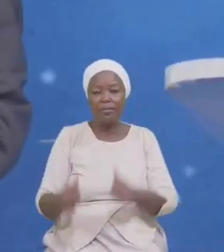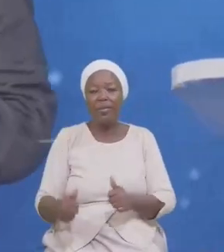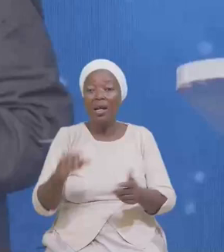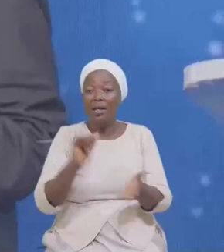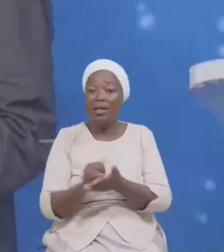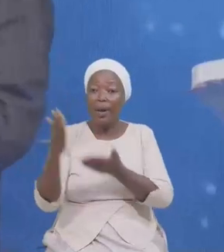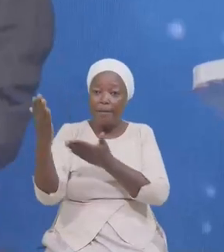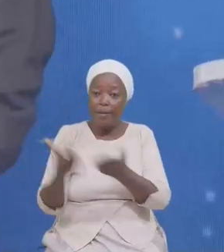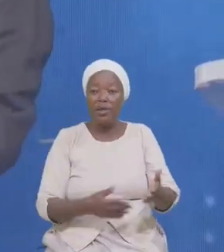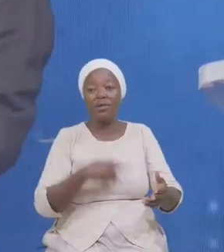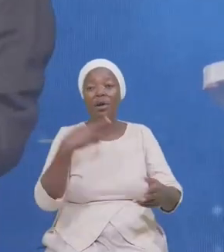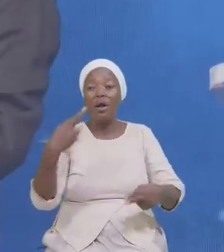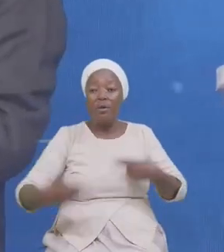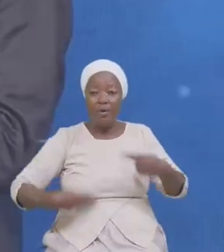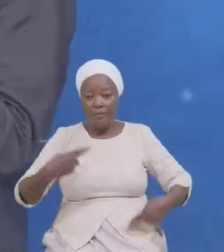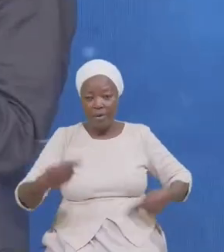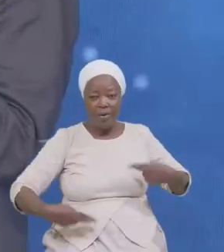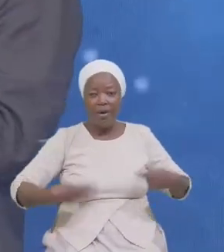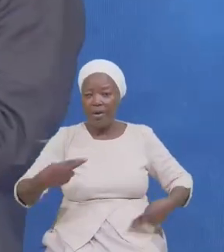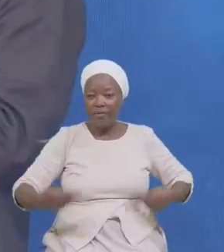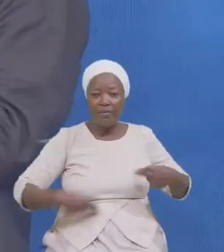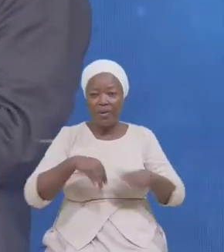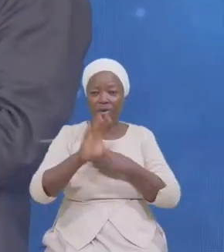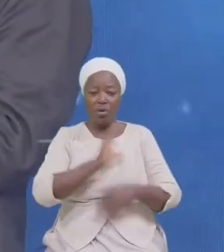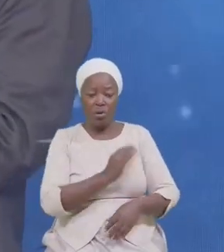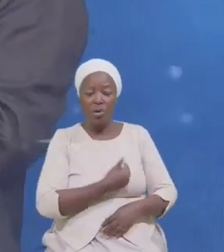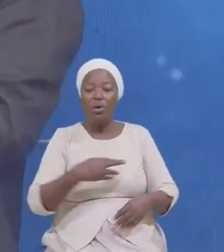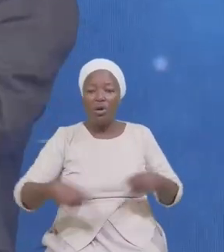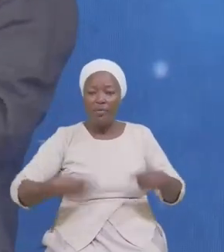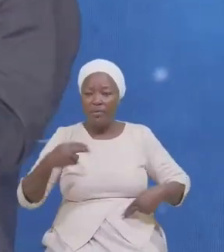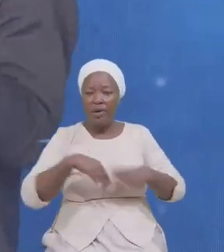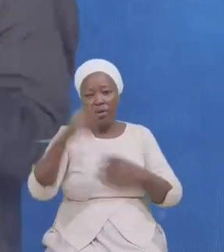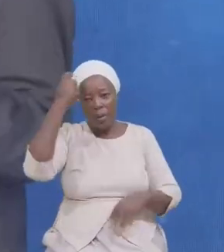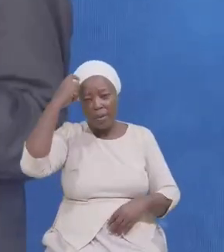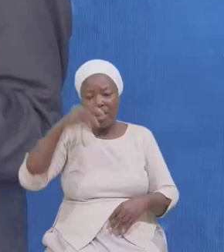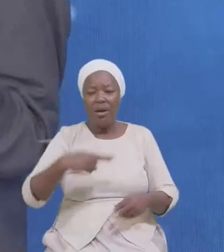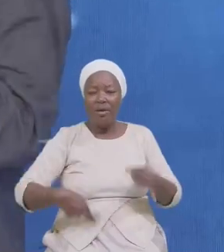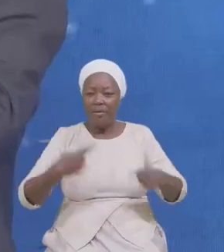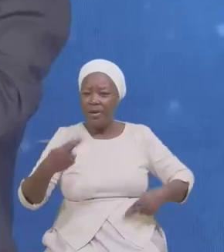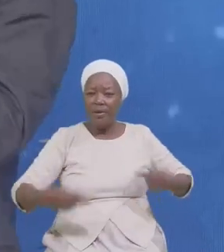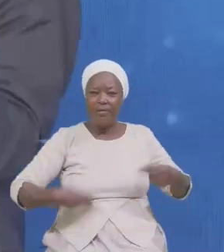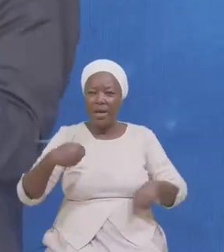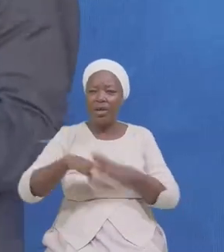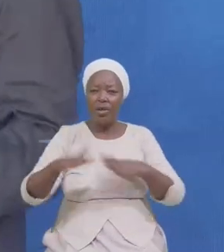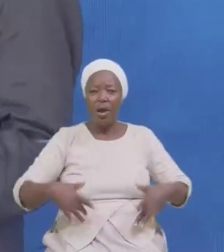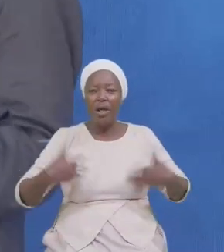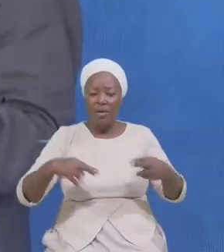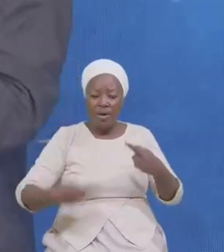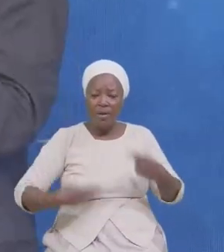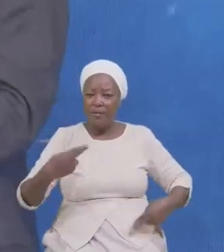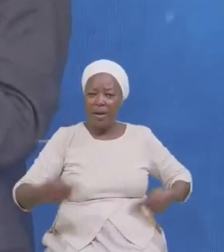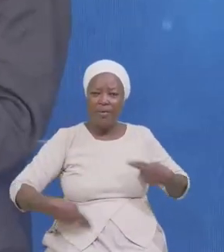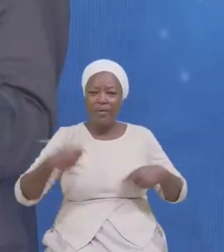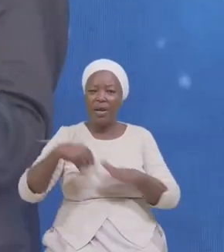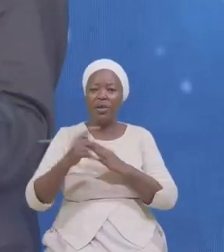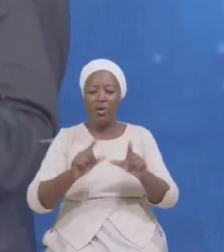qui apporte le réveil. Le réveil dans ton âme, le réveil dans ta pensée, le réveil dans ta vie, le réveil dans